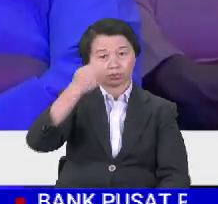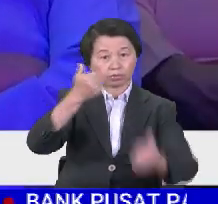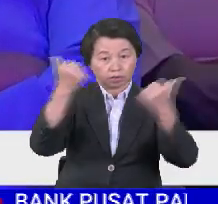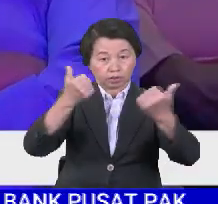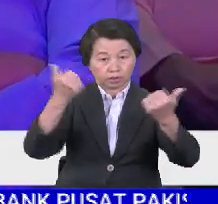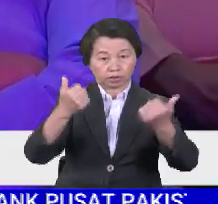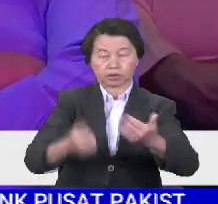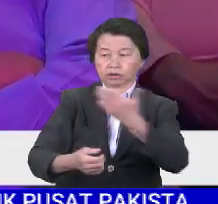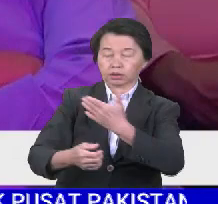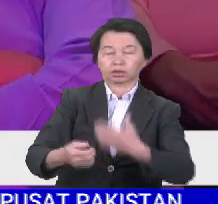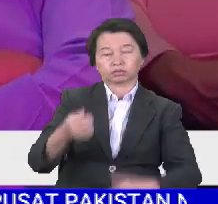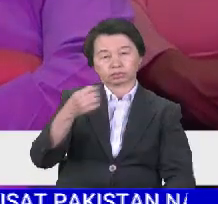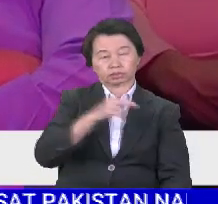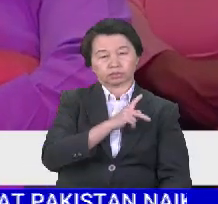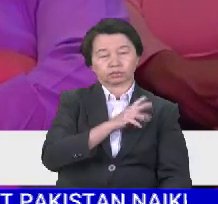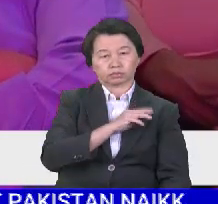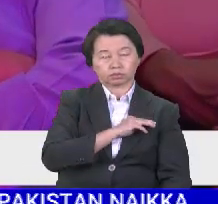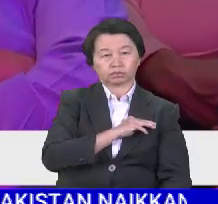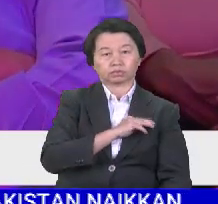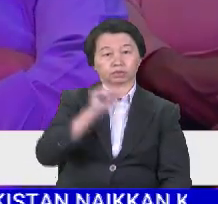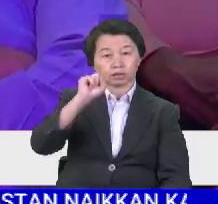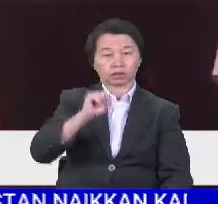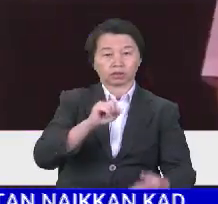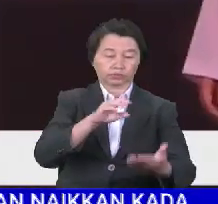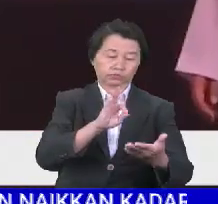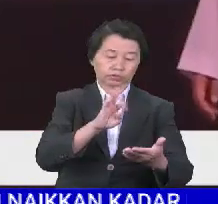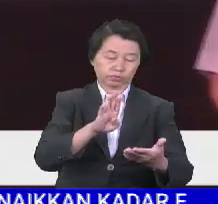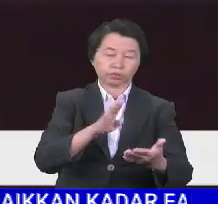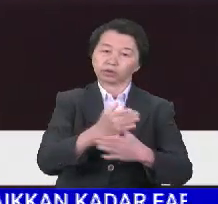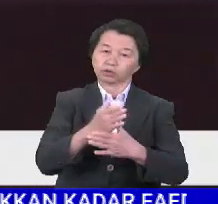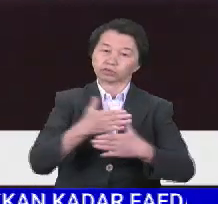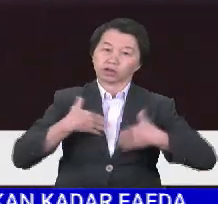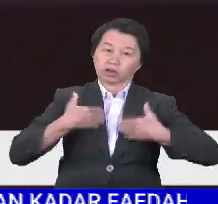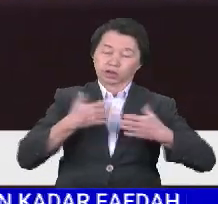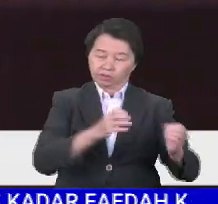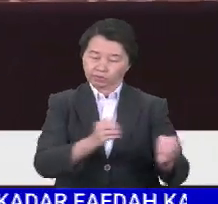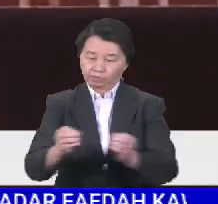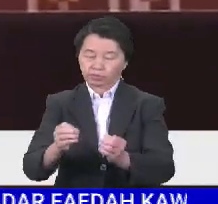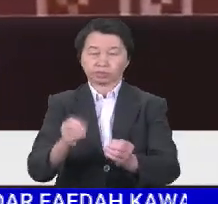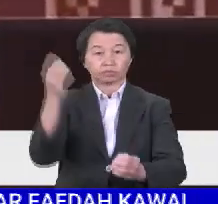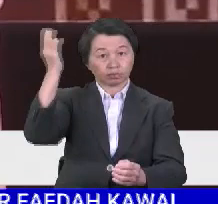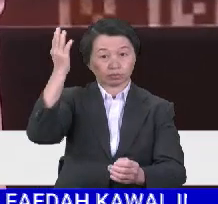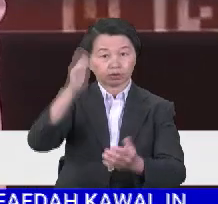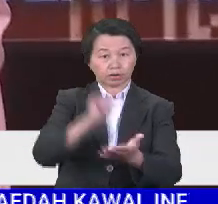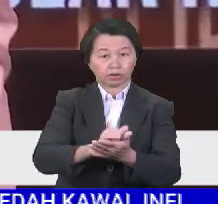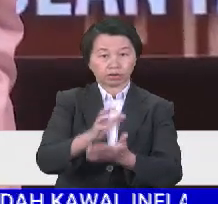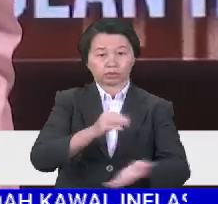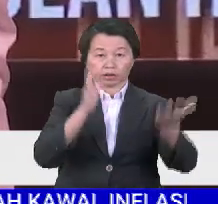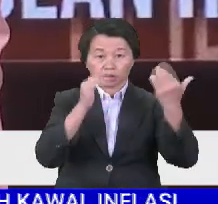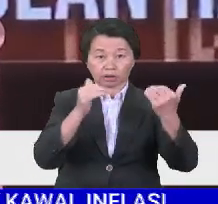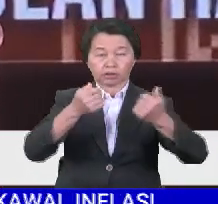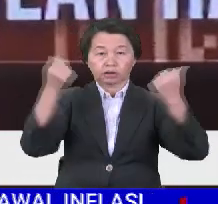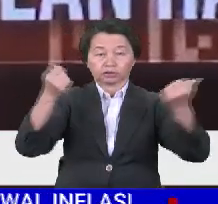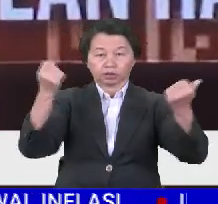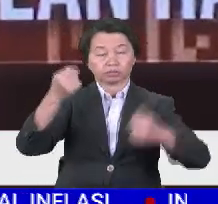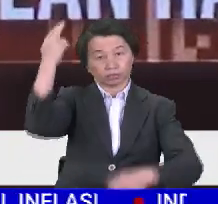Adun Sulaiman menerusi catatan di Facebook beliau turut berkongsi kegembiraan dengan penganjuran ceramah berkenaan selain berharap agar sambutan